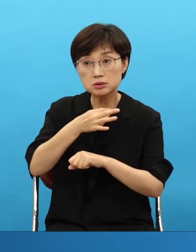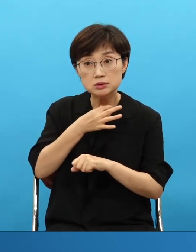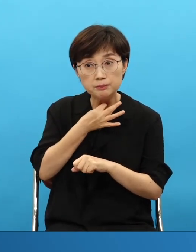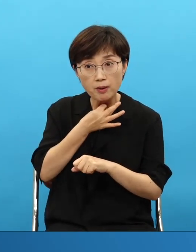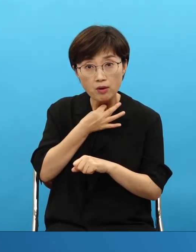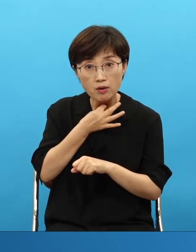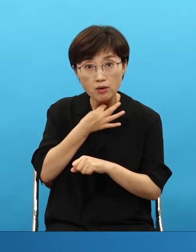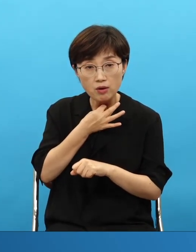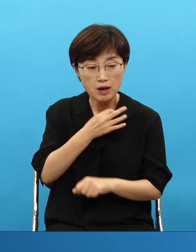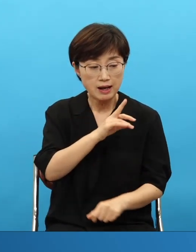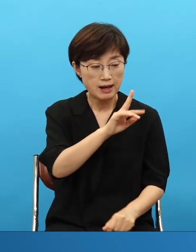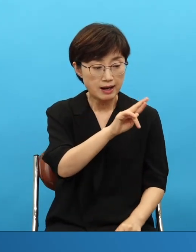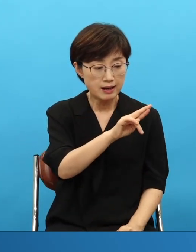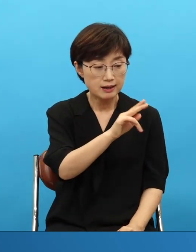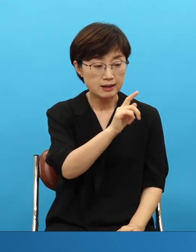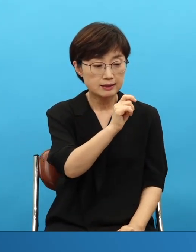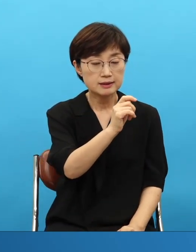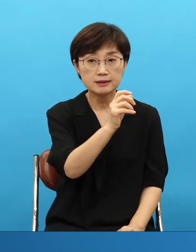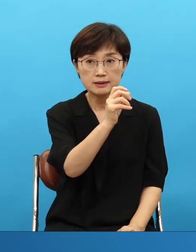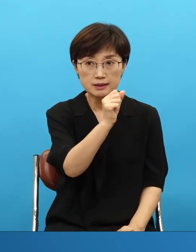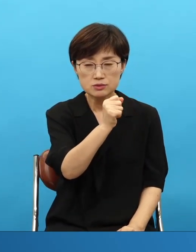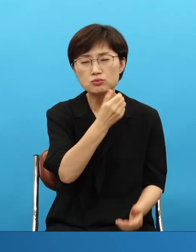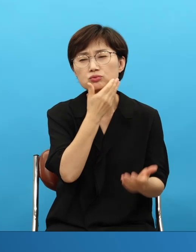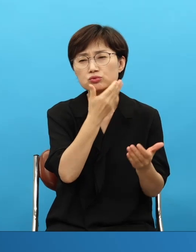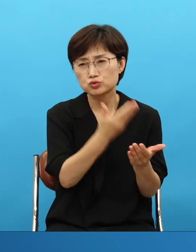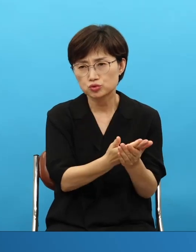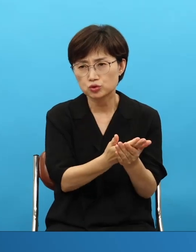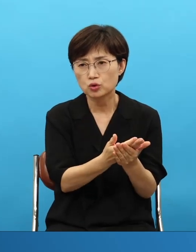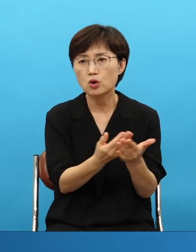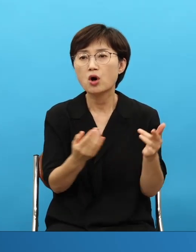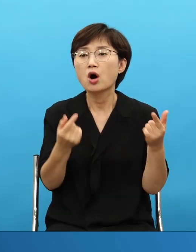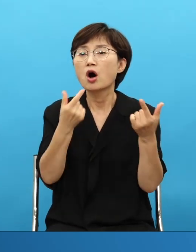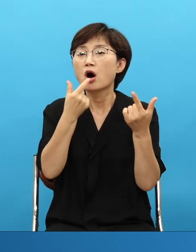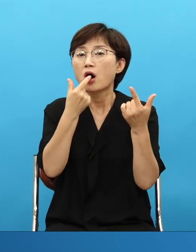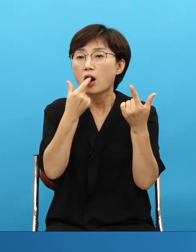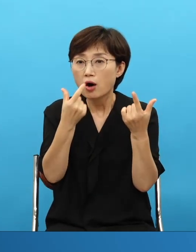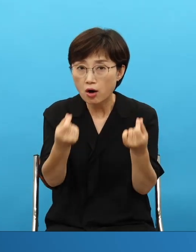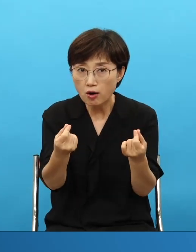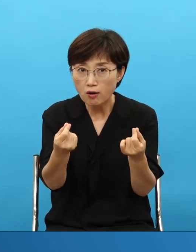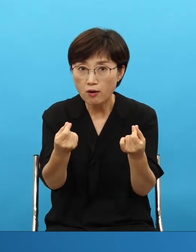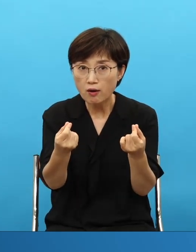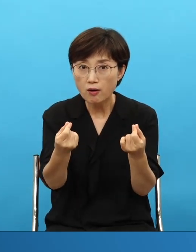RTS도 중요하지만은 그들을 살릴 렘넌트들이